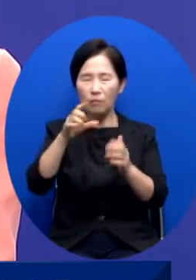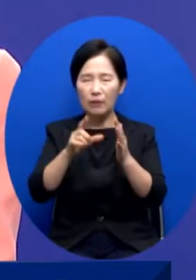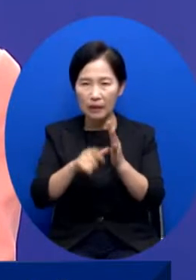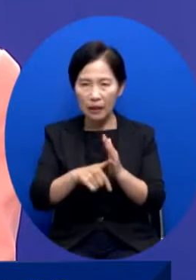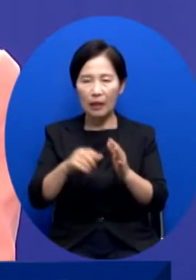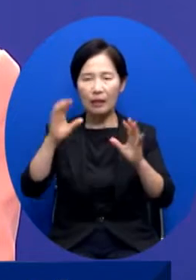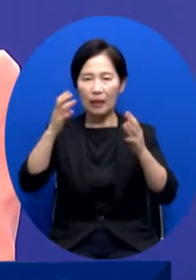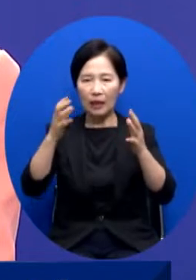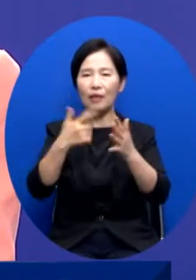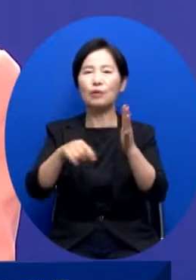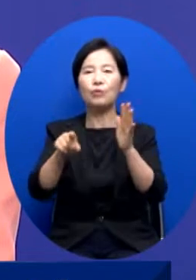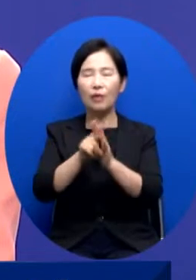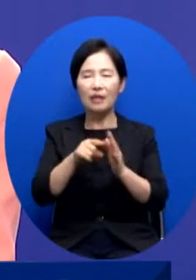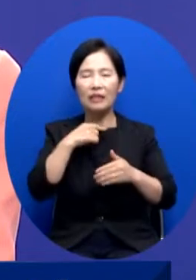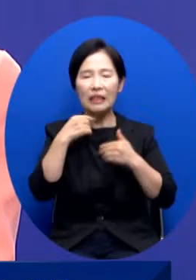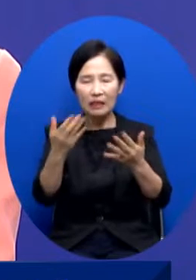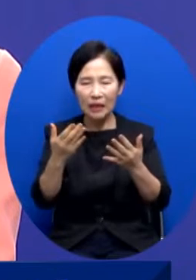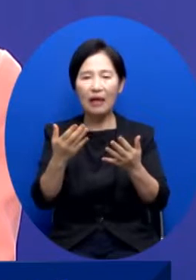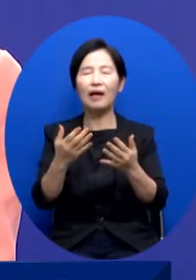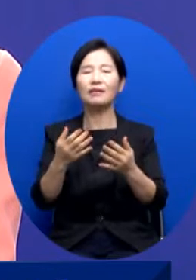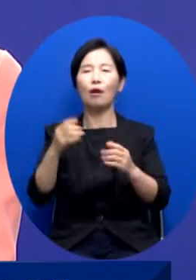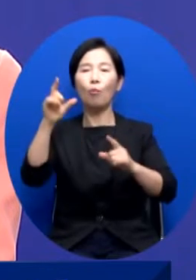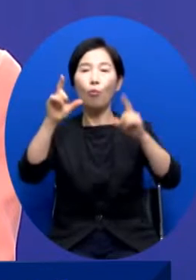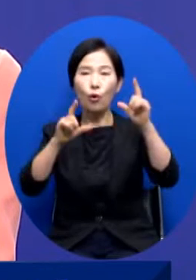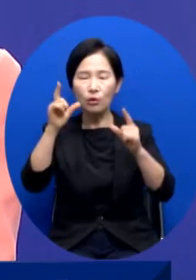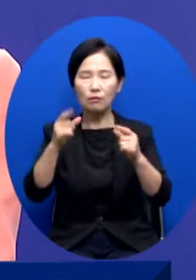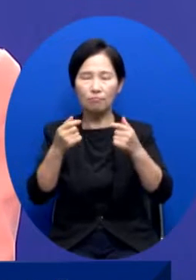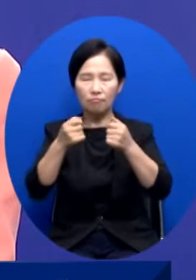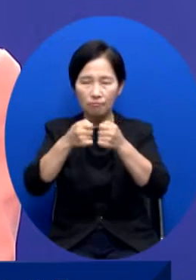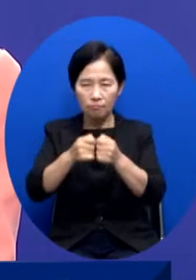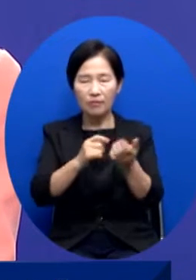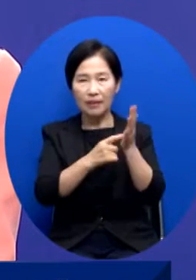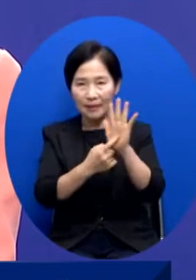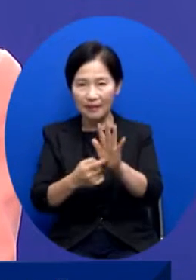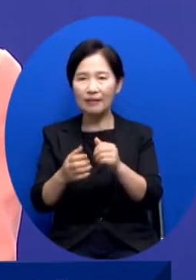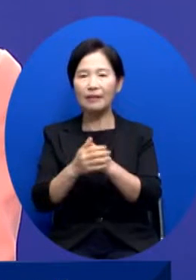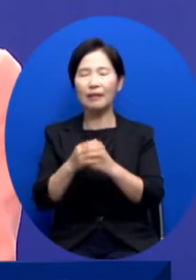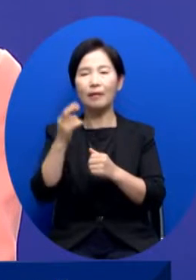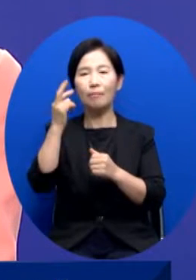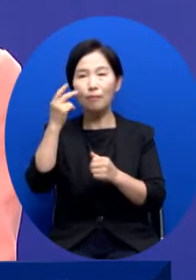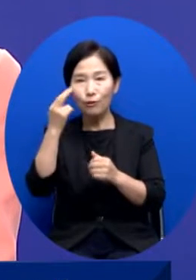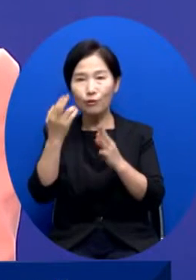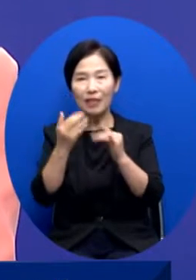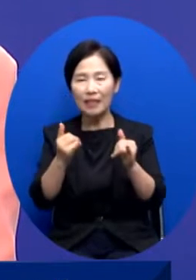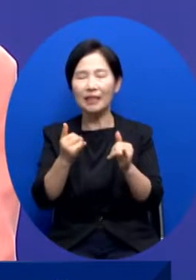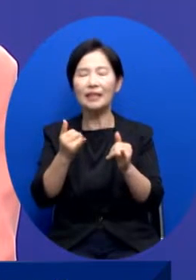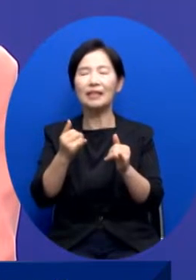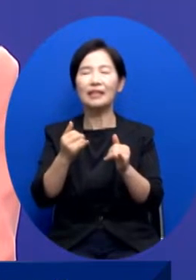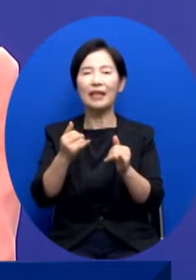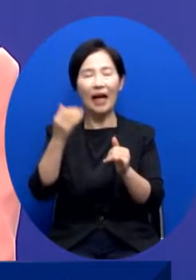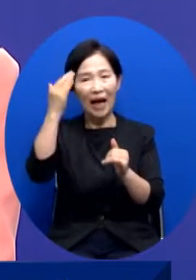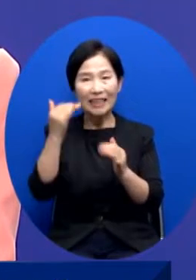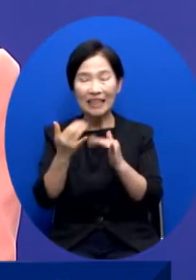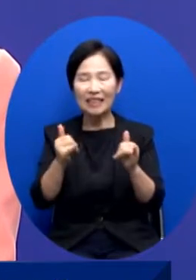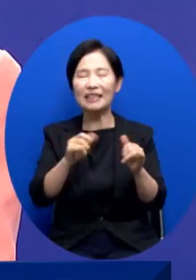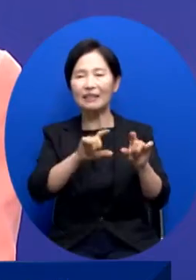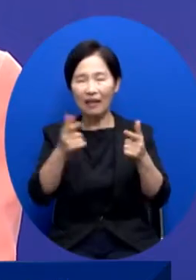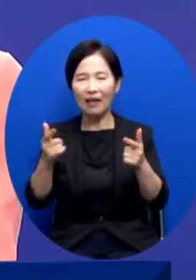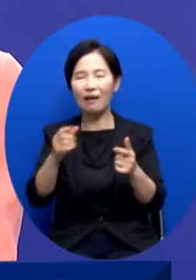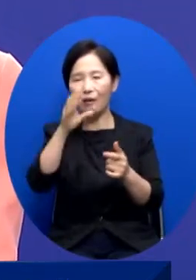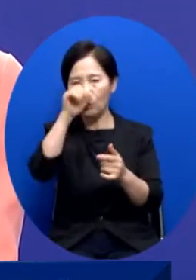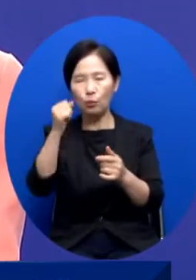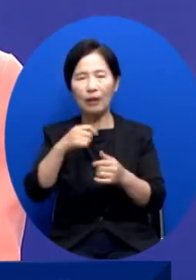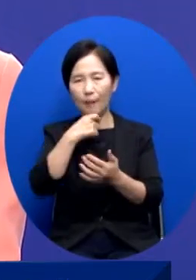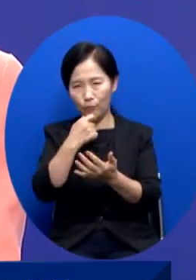위해 희생했던 순국 선열들의 모습을 생생하게 보여주고 미주 한인들에게 뜨거운 감동을 선사했는데요. 이유리 통신원이